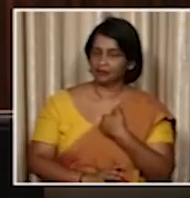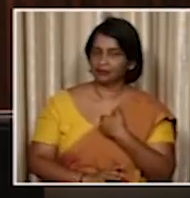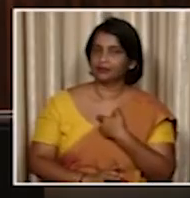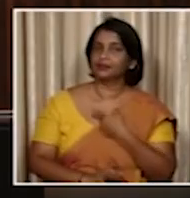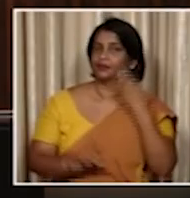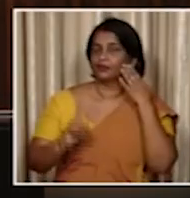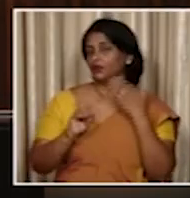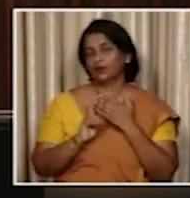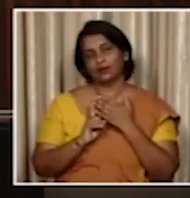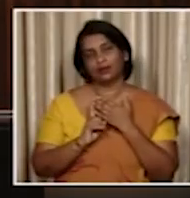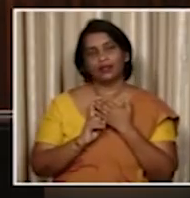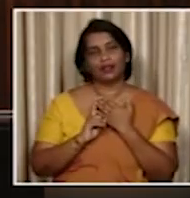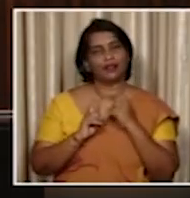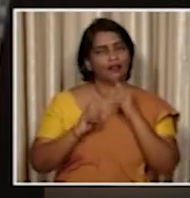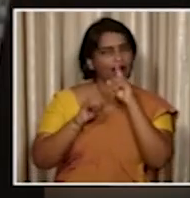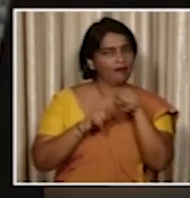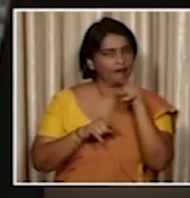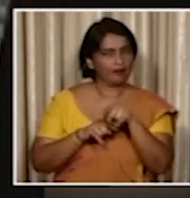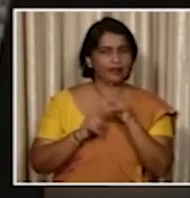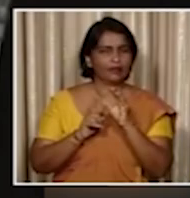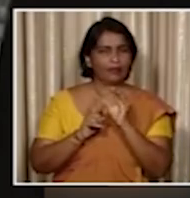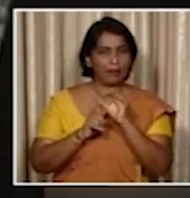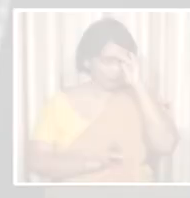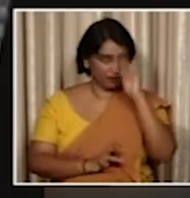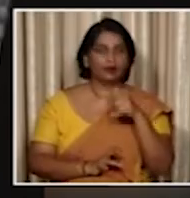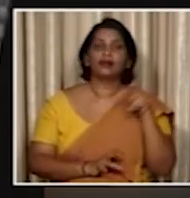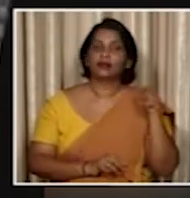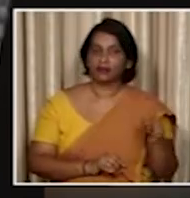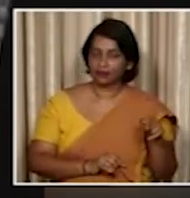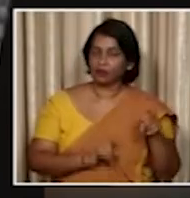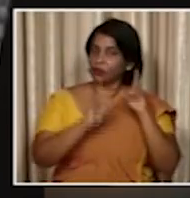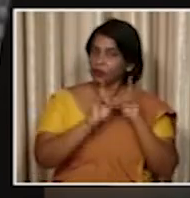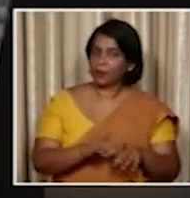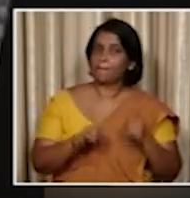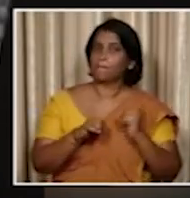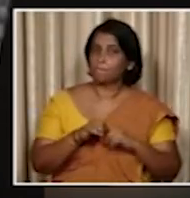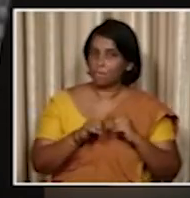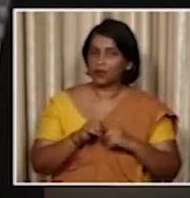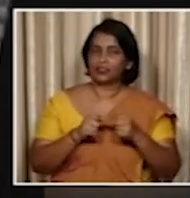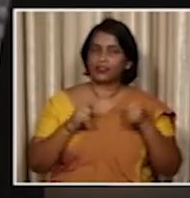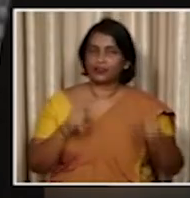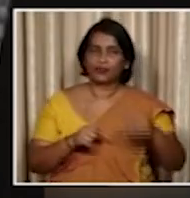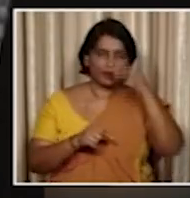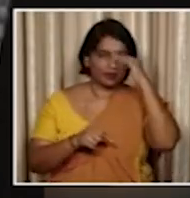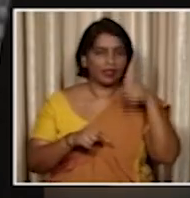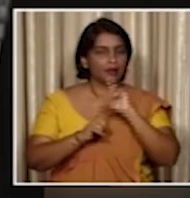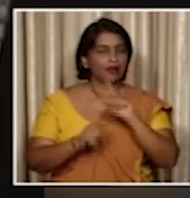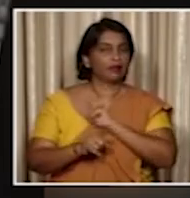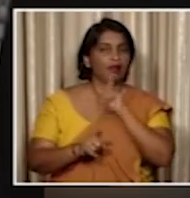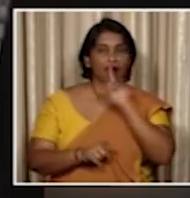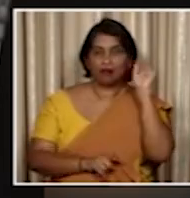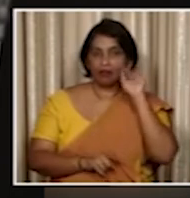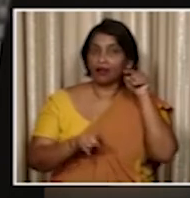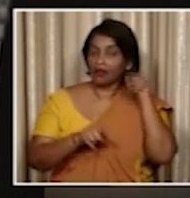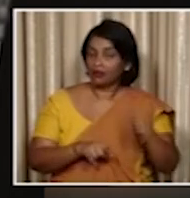මේ කාරණාව වෙන වෙන වැරදි විදියට පෞද්ගලිකව ගන්න එපා ගරු කිරියල්ලමතුමනේ. මේ වගේ ප්‍රශ්නයක් විපක්ෂ නායකතුමා අද මේ සභාවේ අහනකොට